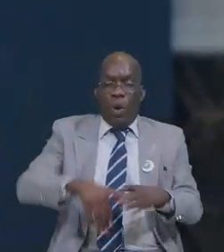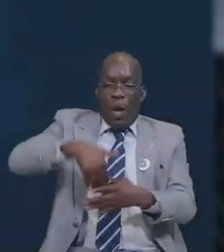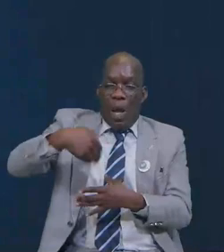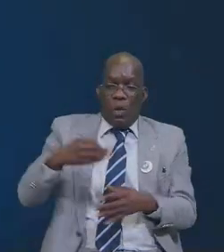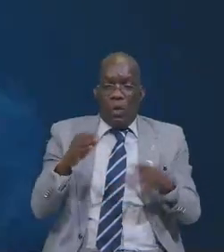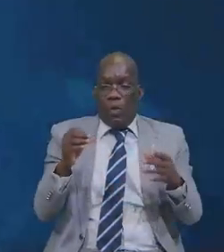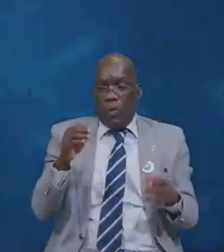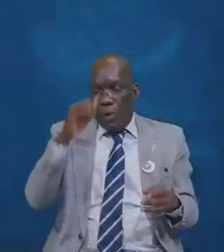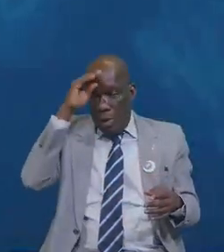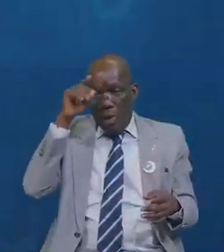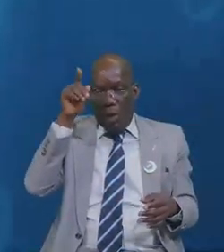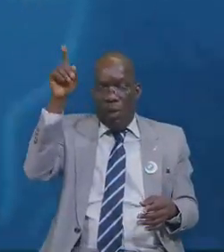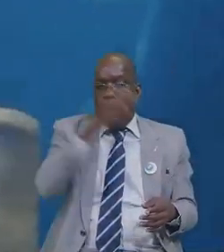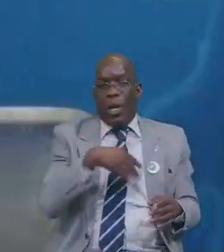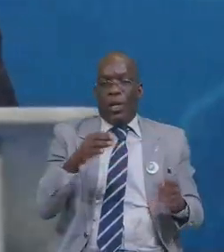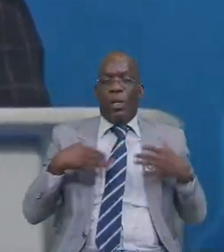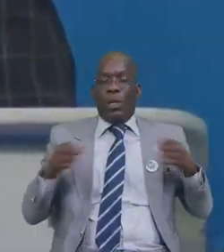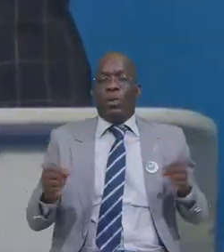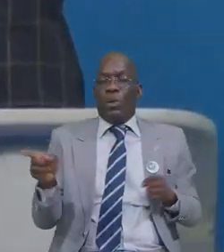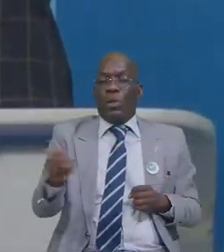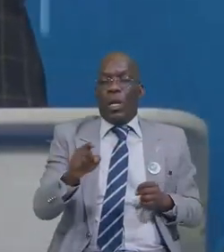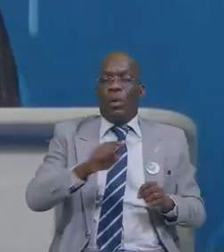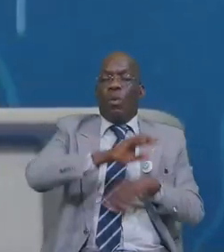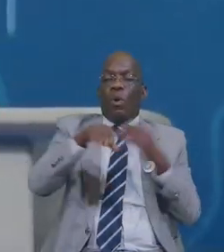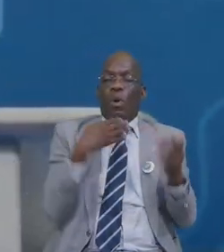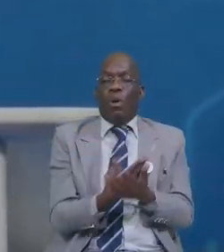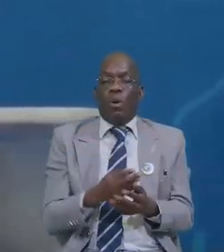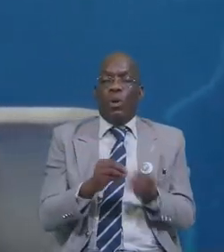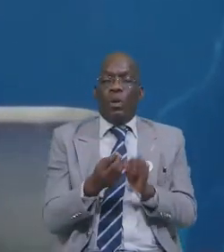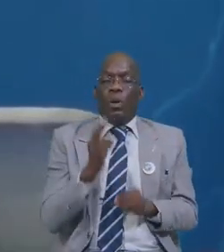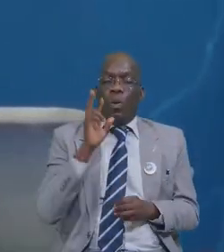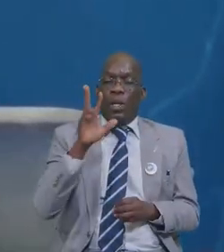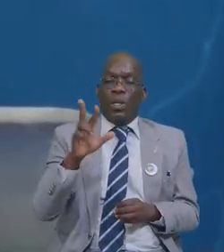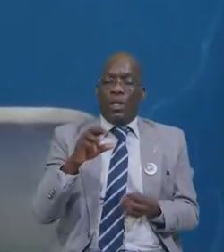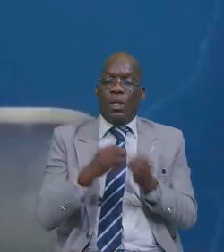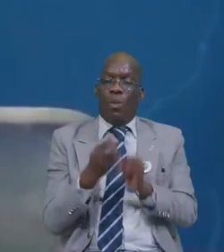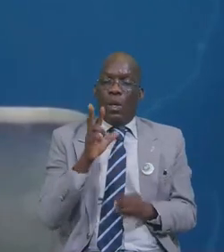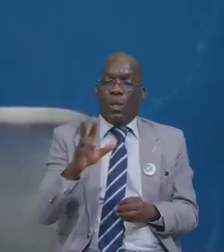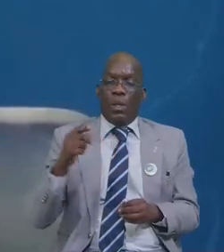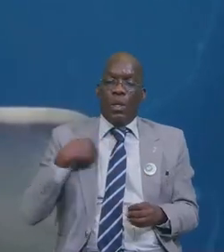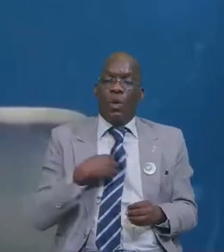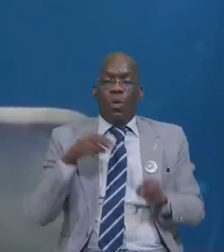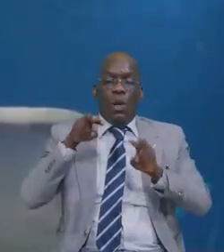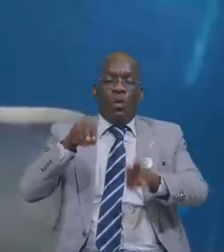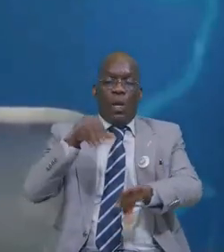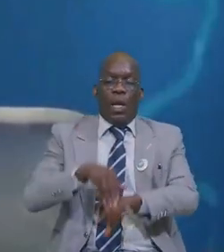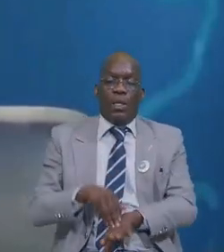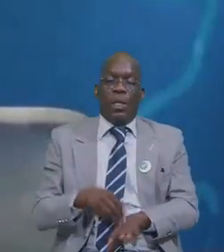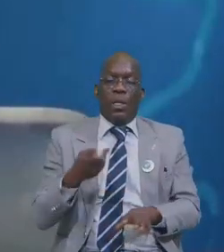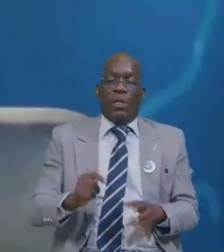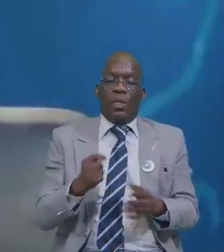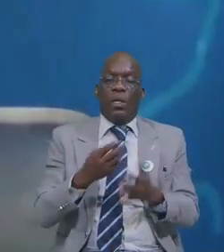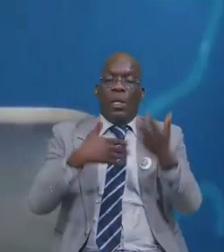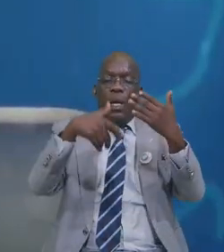guérissait tous. Troisième point maintenant. Troisième point. Son vaccin